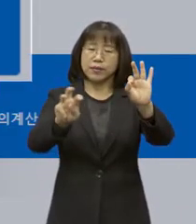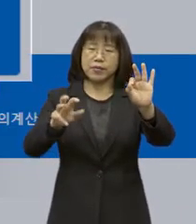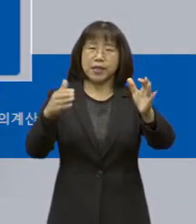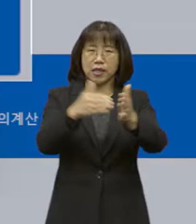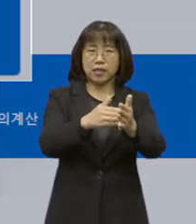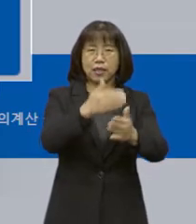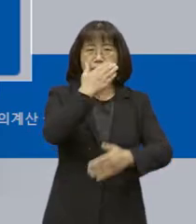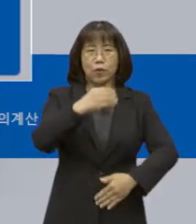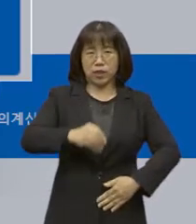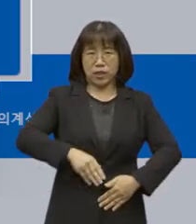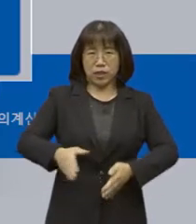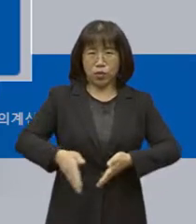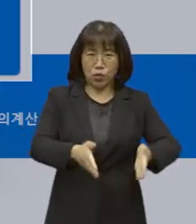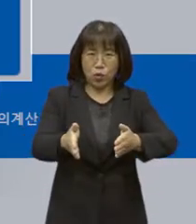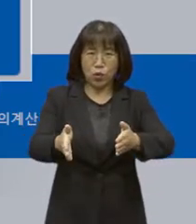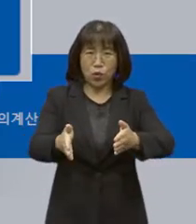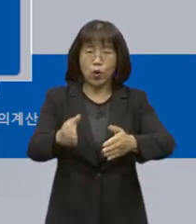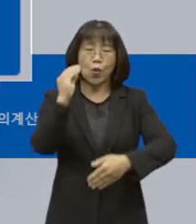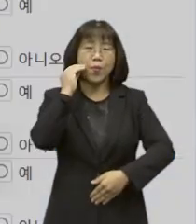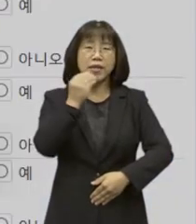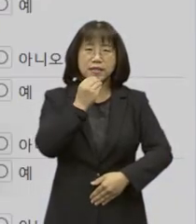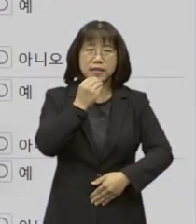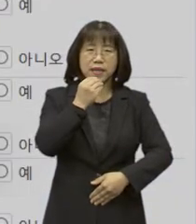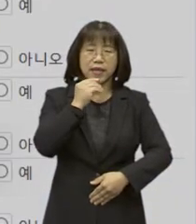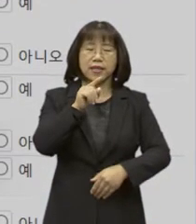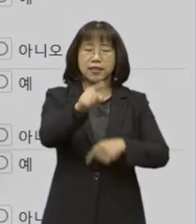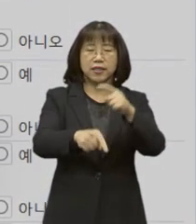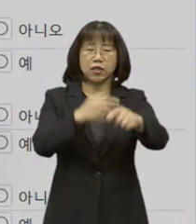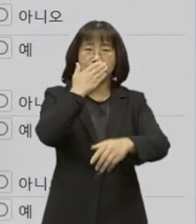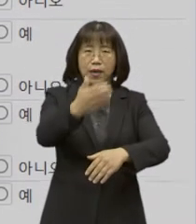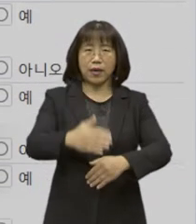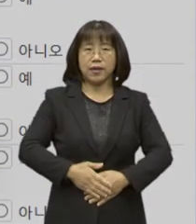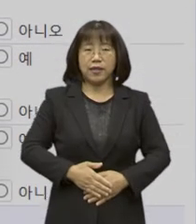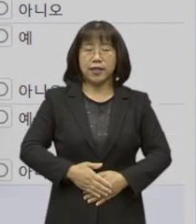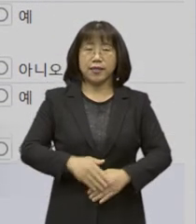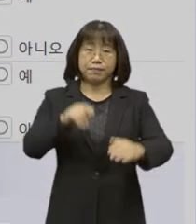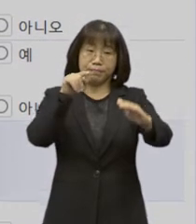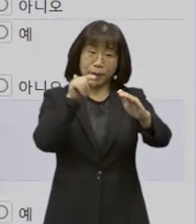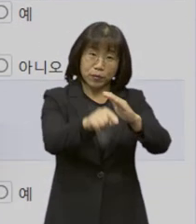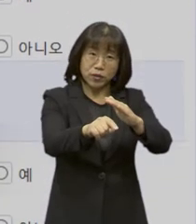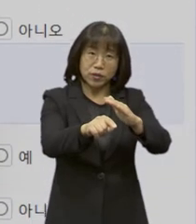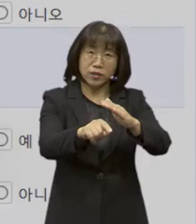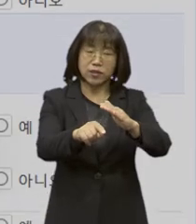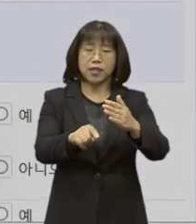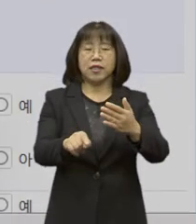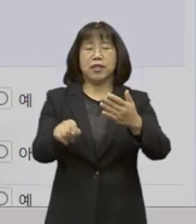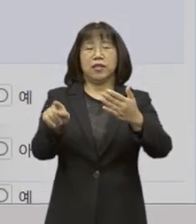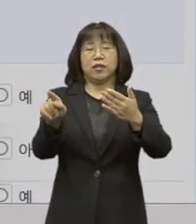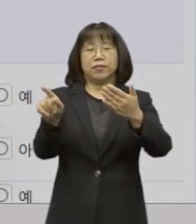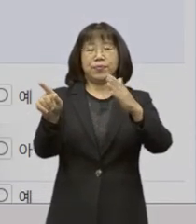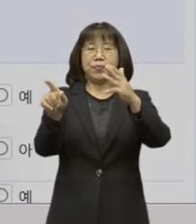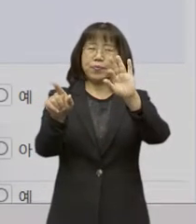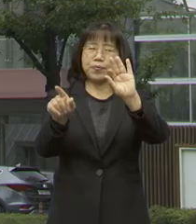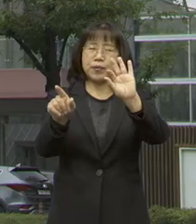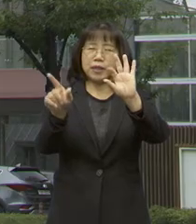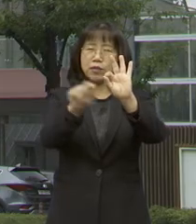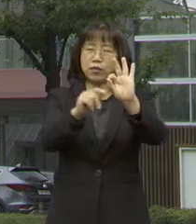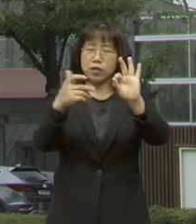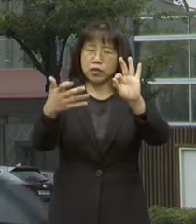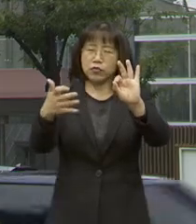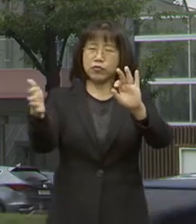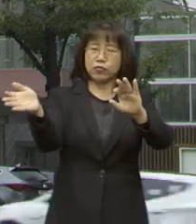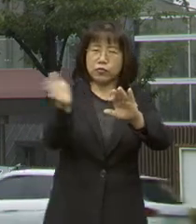30일까지 복지로 홈페이지에서 세대주가 하면 됩니다. 현장 방문 신청은 지난 19일부터